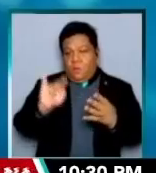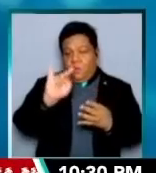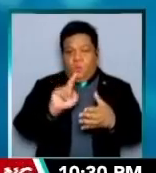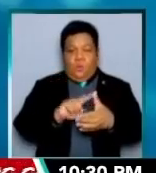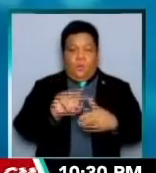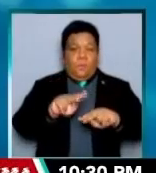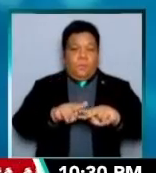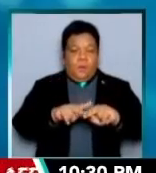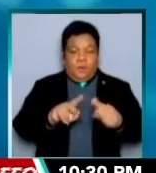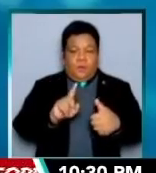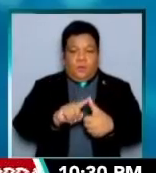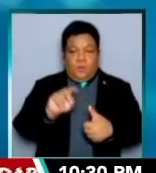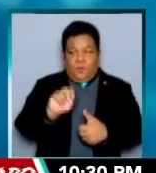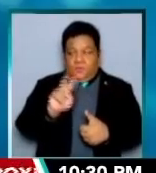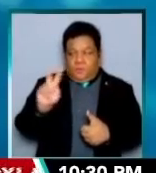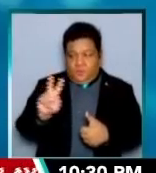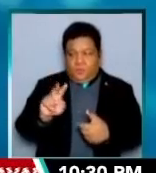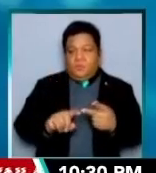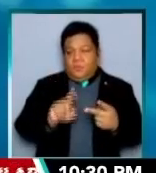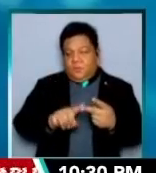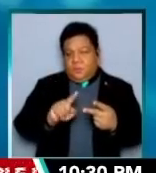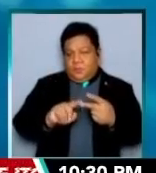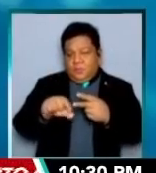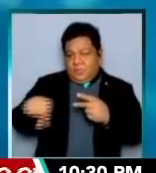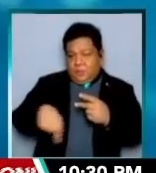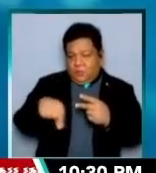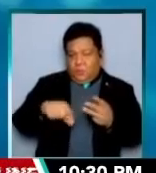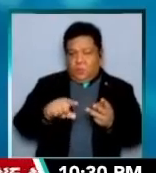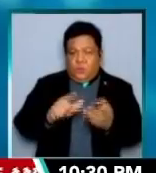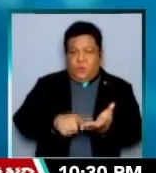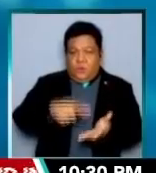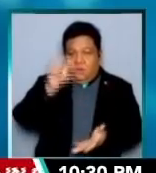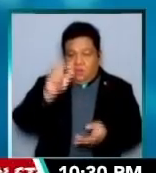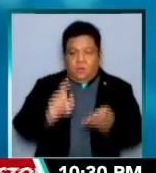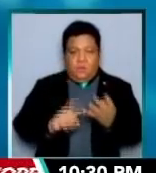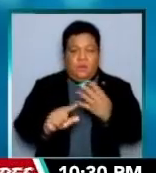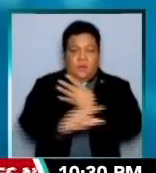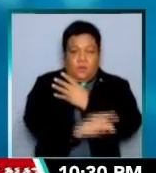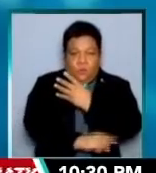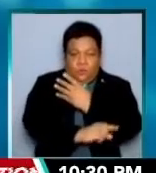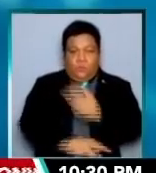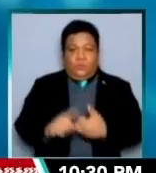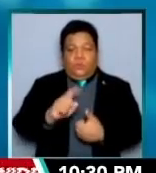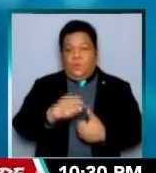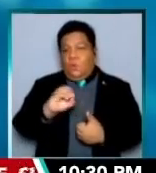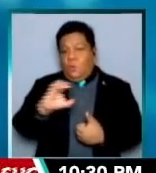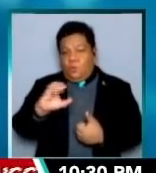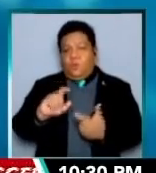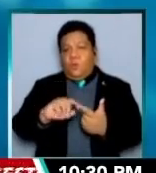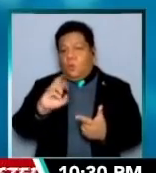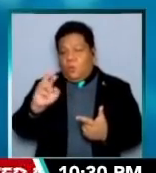Isabela, Quirino, Nueva Ecija, Tarlac, Quezon Province, Occidental at Oriental Mindoro, Camarines Sur at